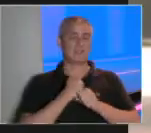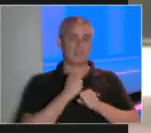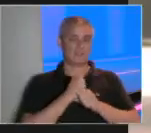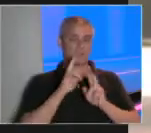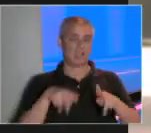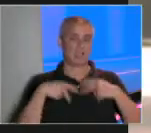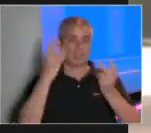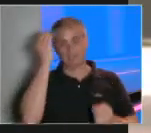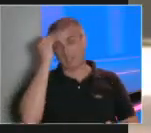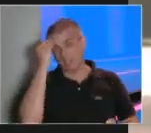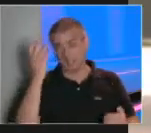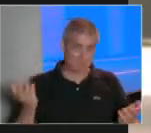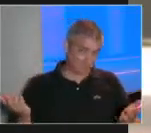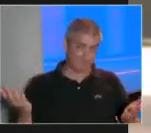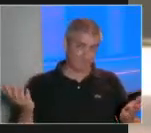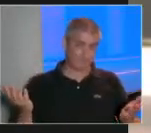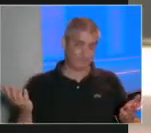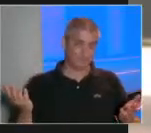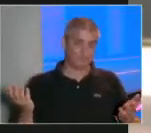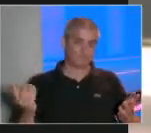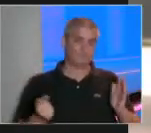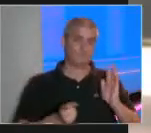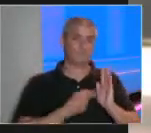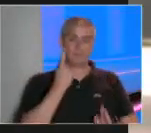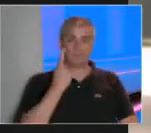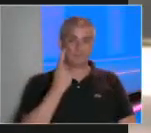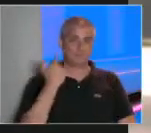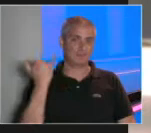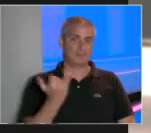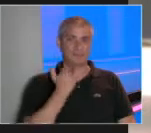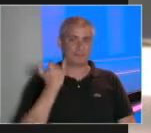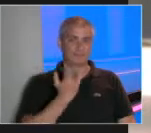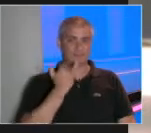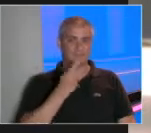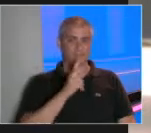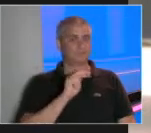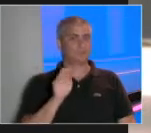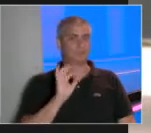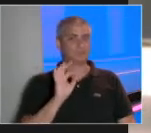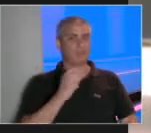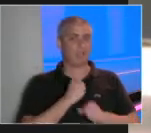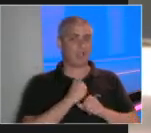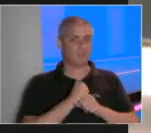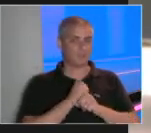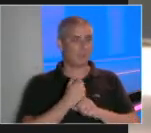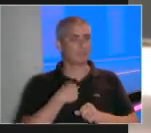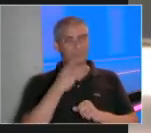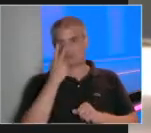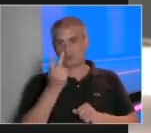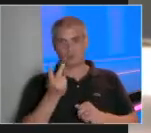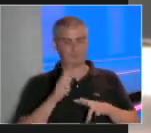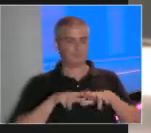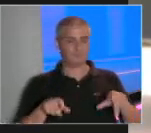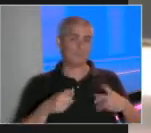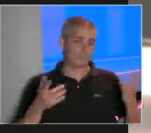חזרה ללימודים, בפעם הראשונה, תמיד בנושא שוק העבודה, אנחנו רואים מצב